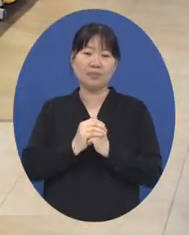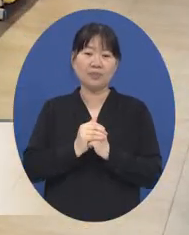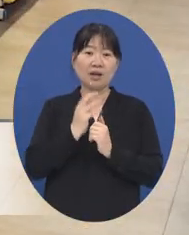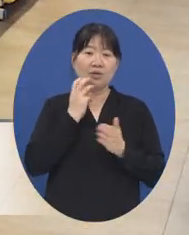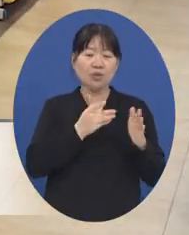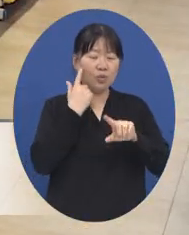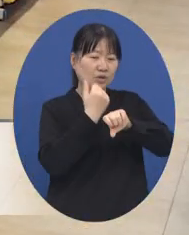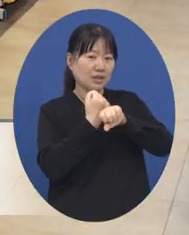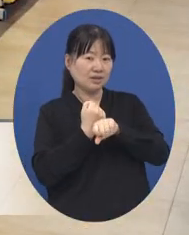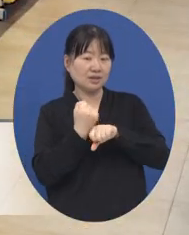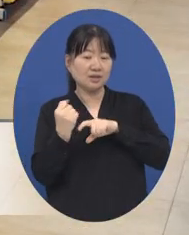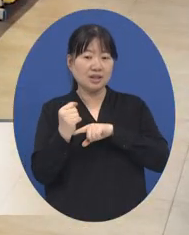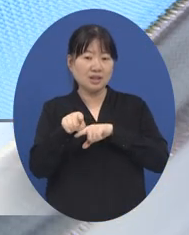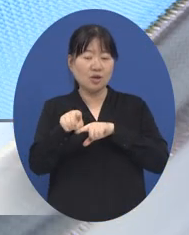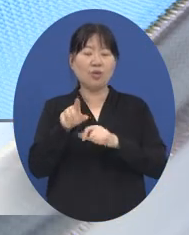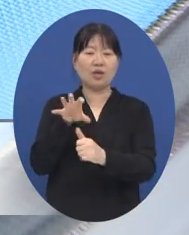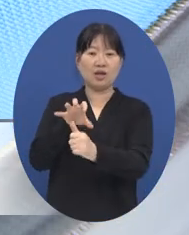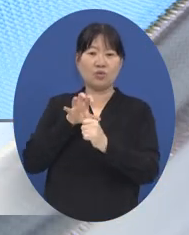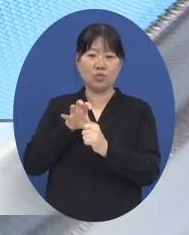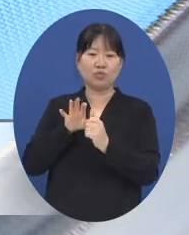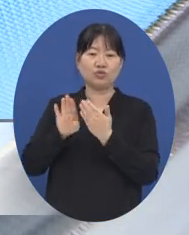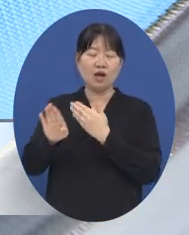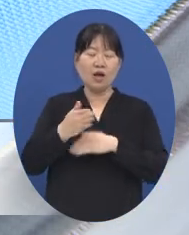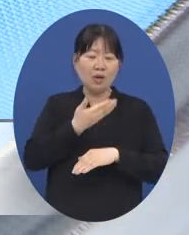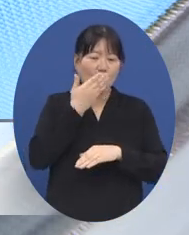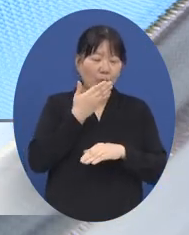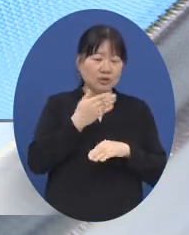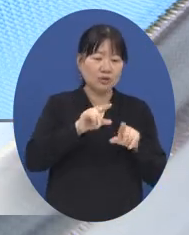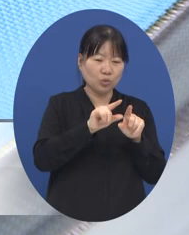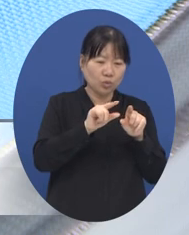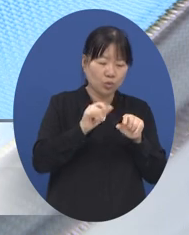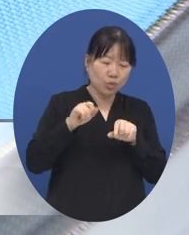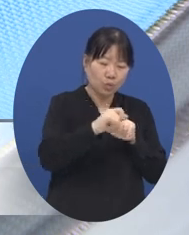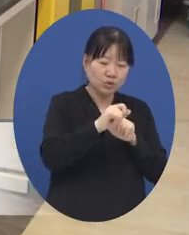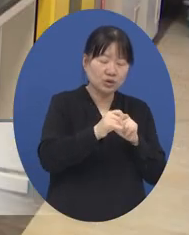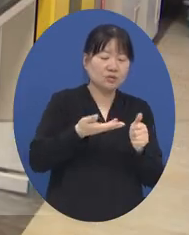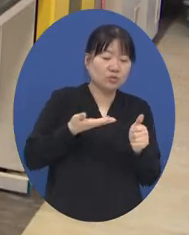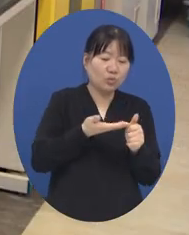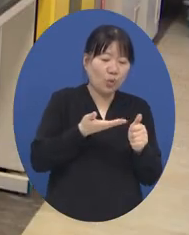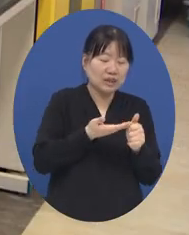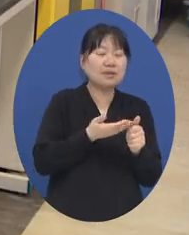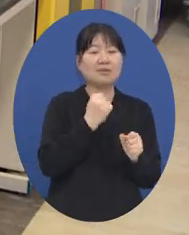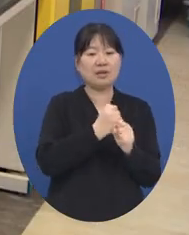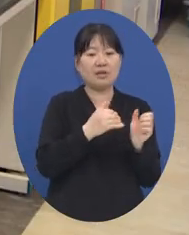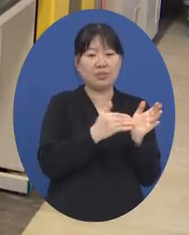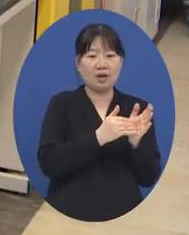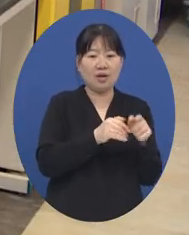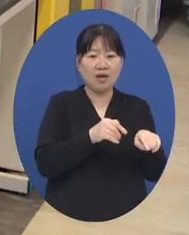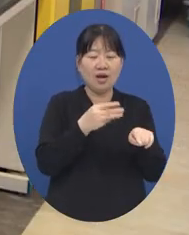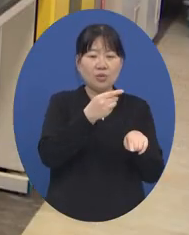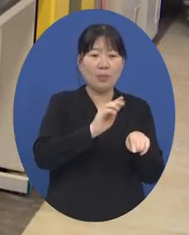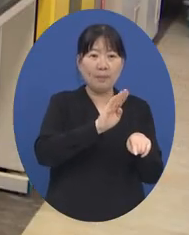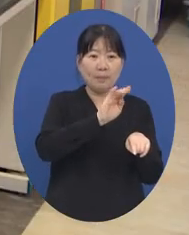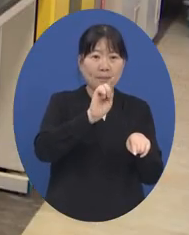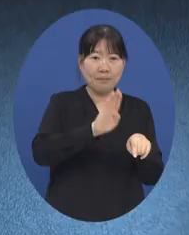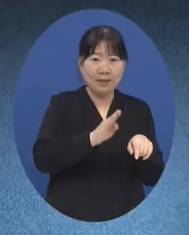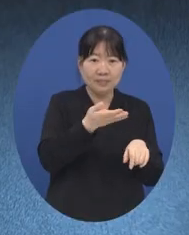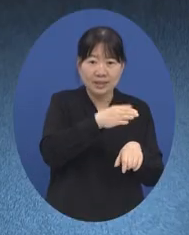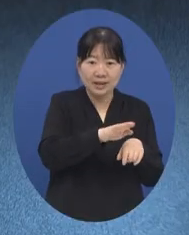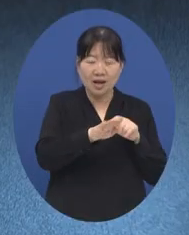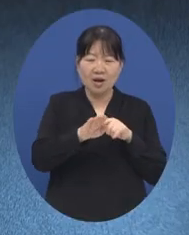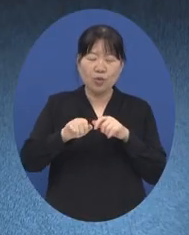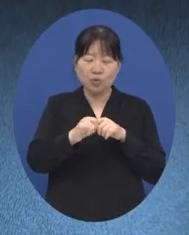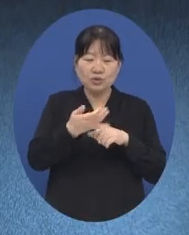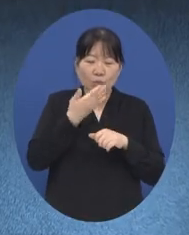경기도 연구진이 버섯 폐 배지를 활용해 식용곤충 먹이 제조 기술을 개발했습니다. 배지의 주성분이 톱밥인데 곤충